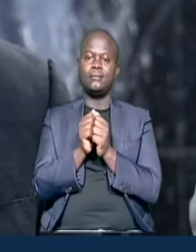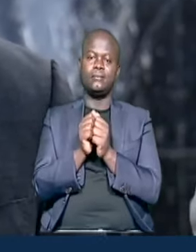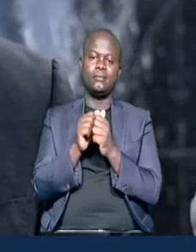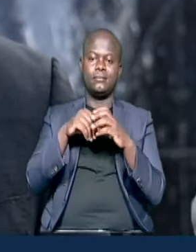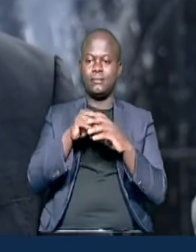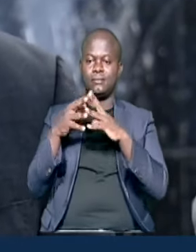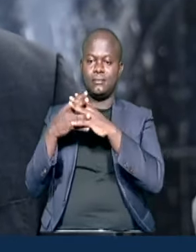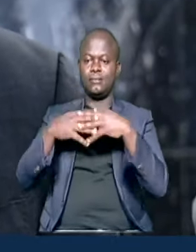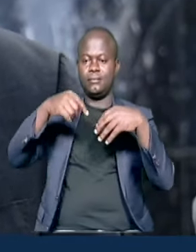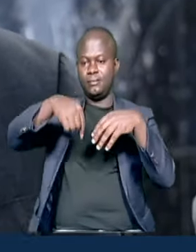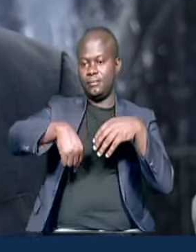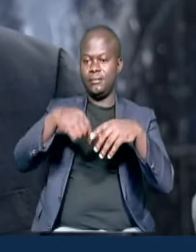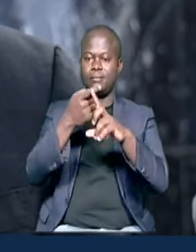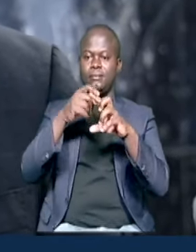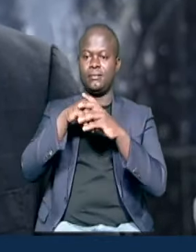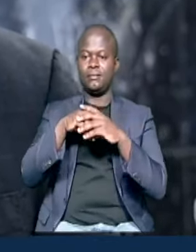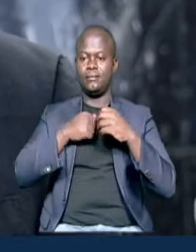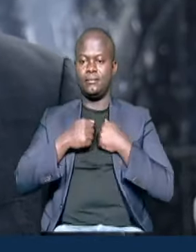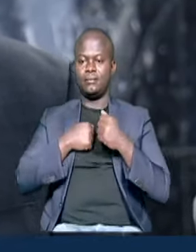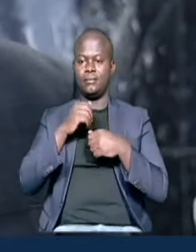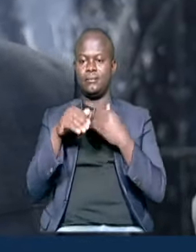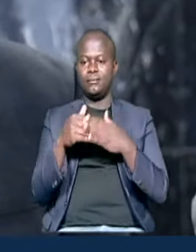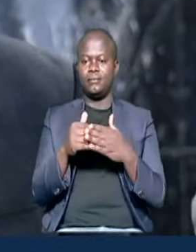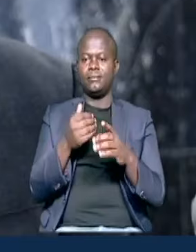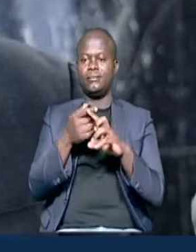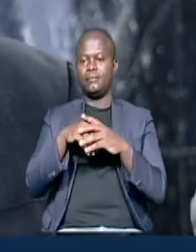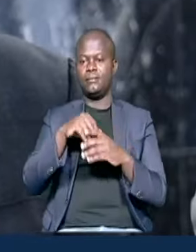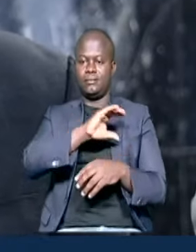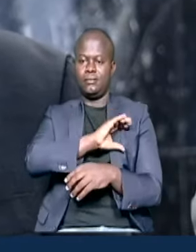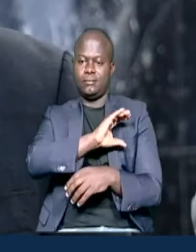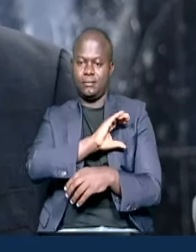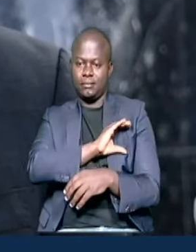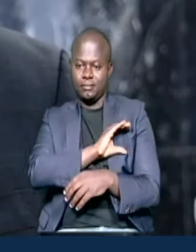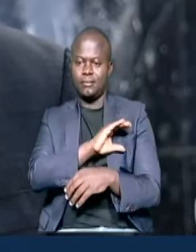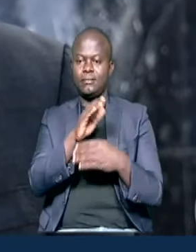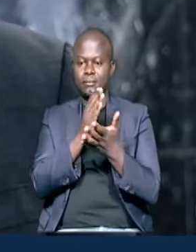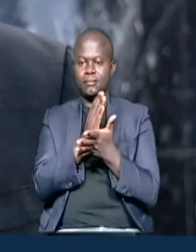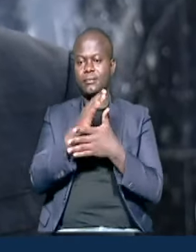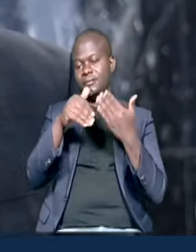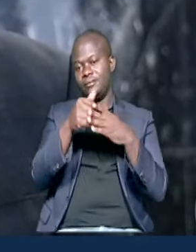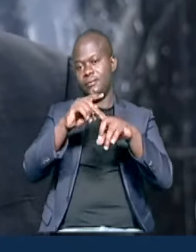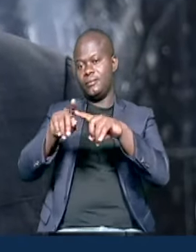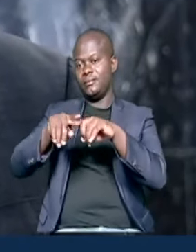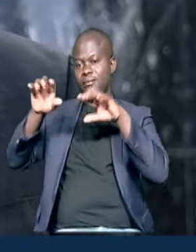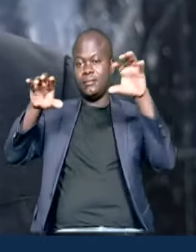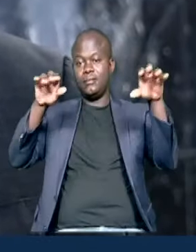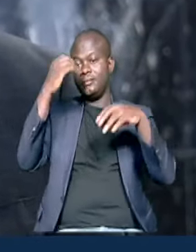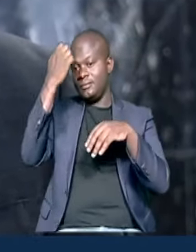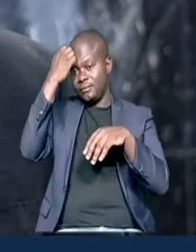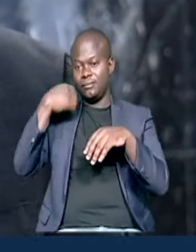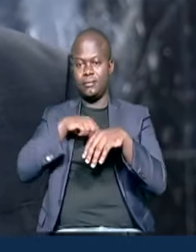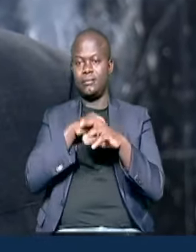muri Amerika ngaha abazaturuka mu Rwanda abaturuka Canada yewe abaturuka n'ibindi bice bya Europe